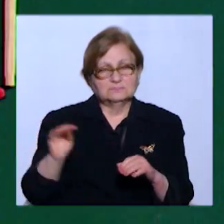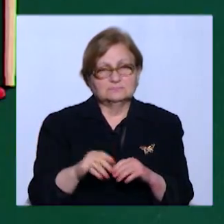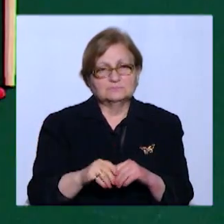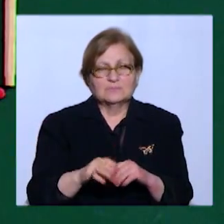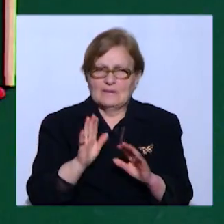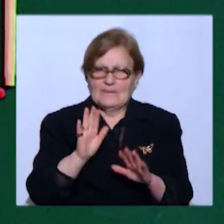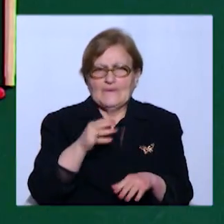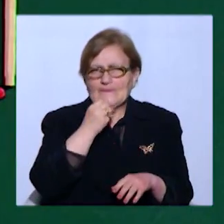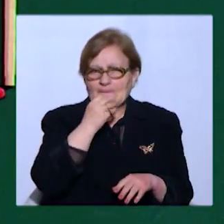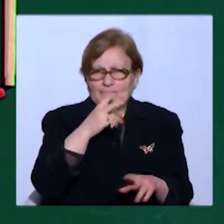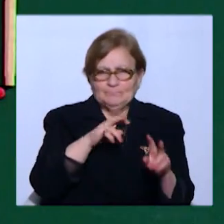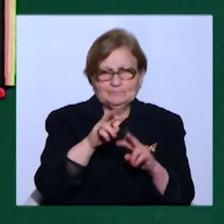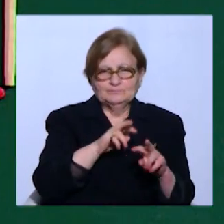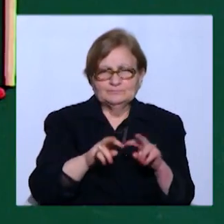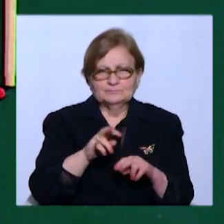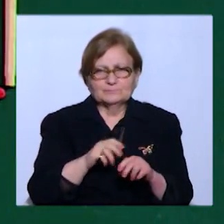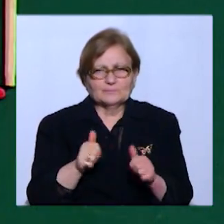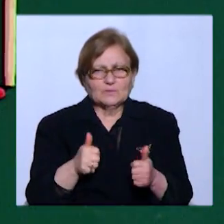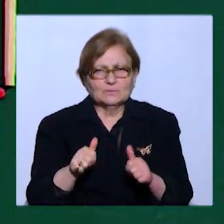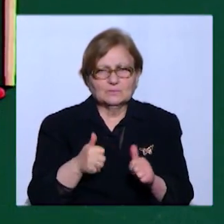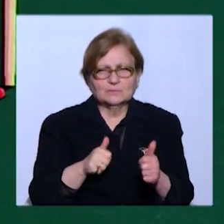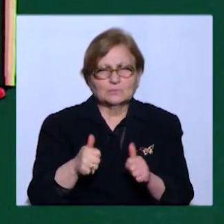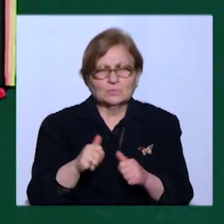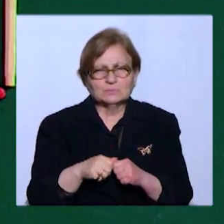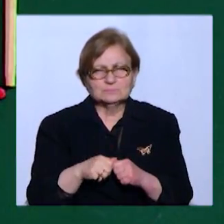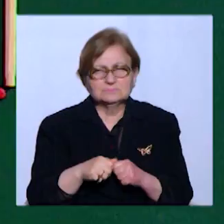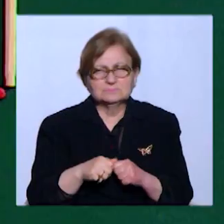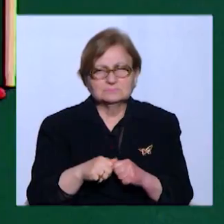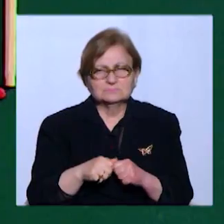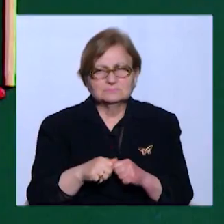კარგი. აბა როგორ მოვიქცე